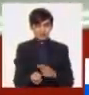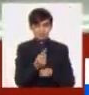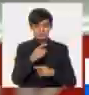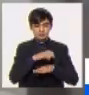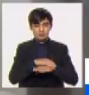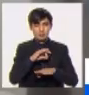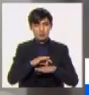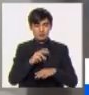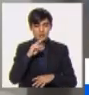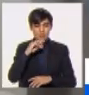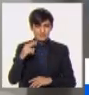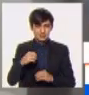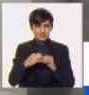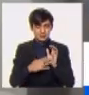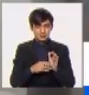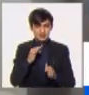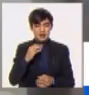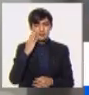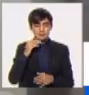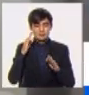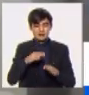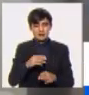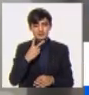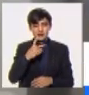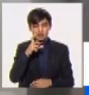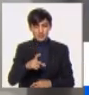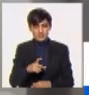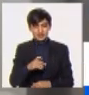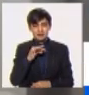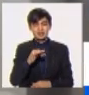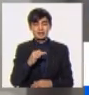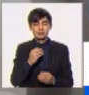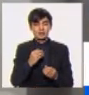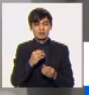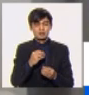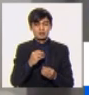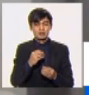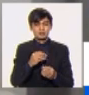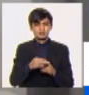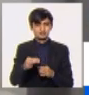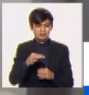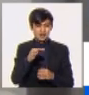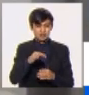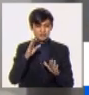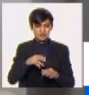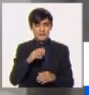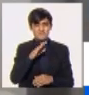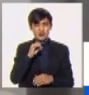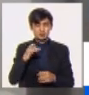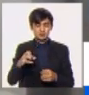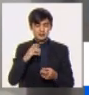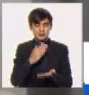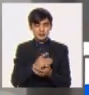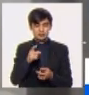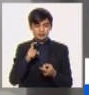анықталды. Алматы көпбейінді клиникалық аурухасының 2 қызметкері және оқшаулау аймағындағы вирусы бар адаммен байланыста